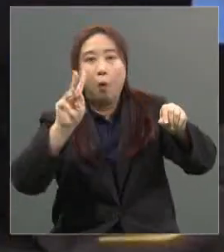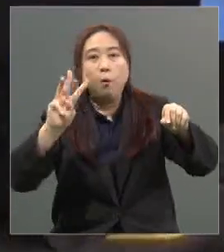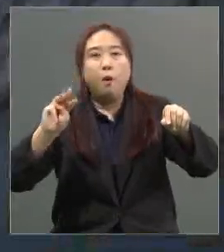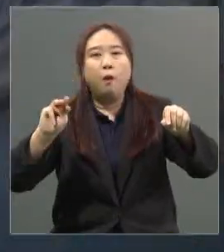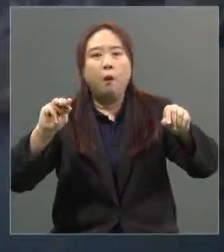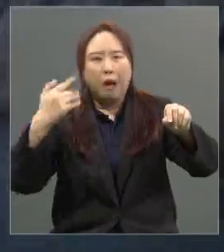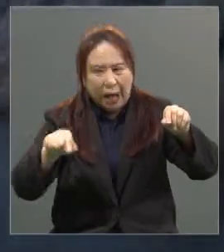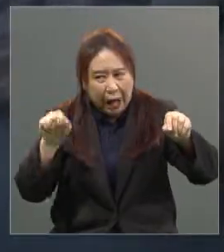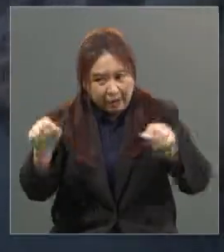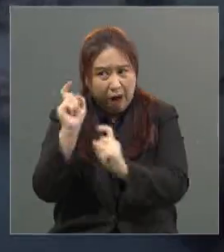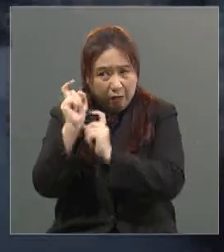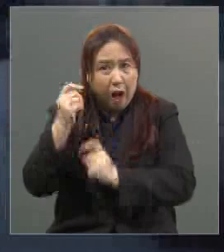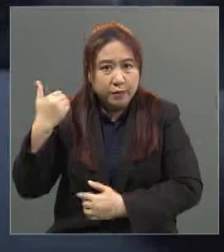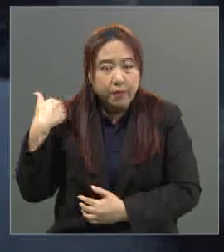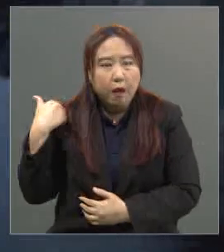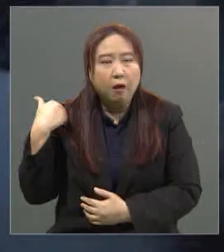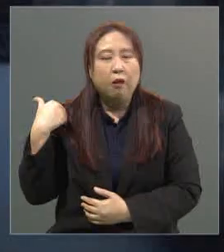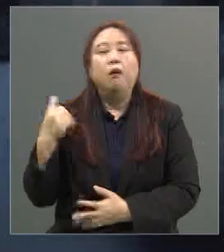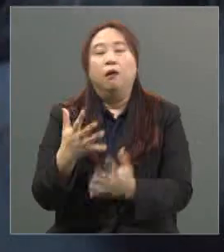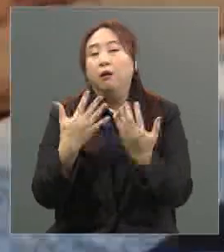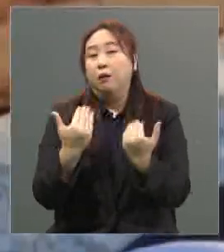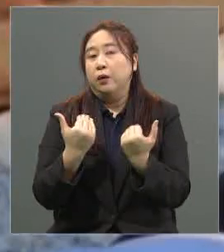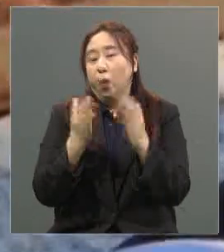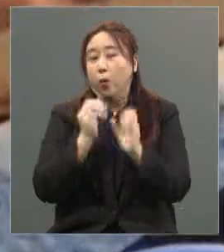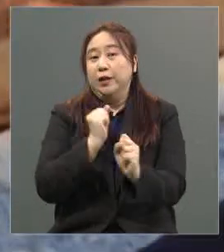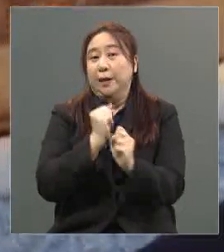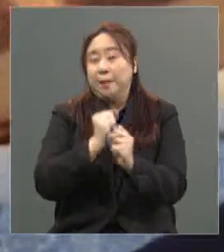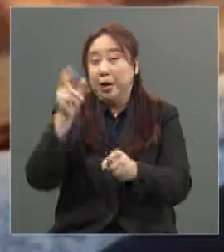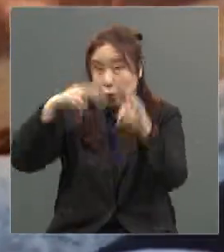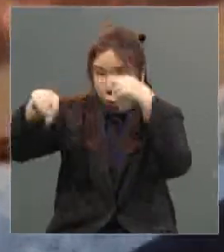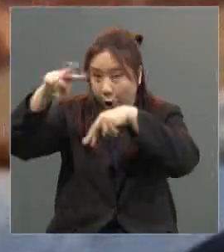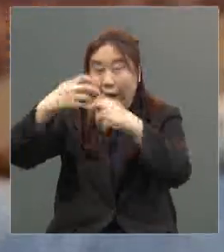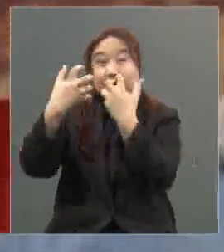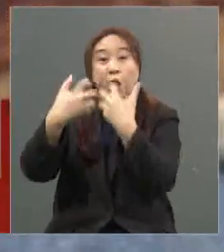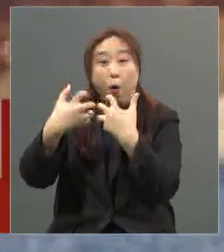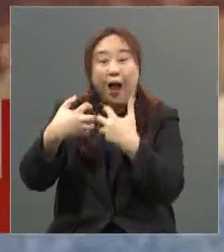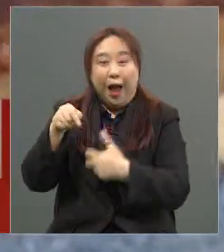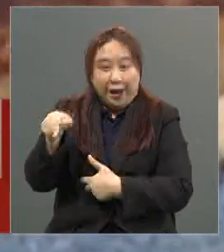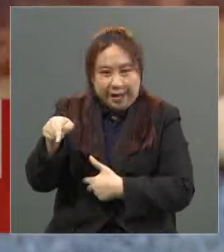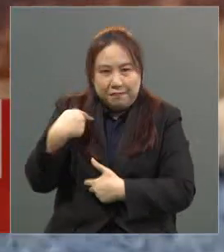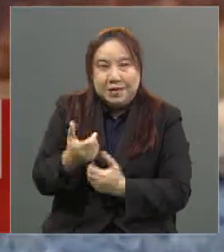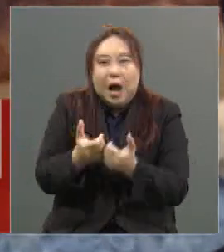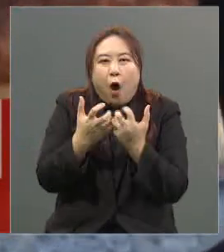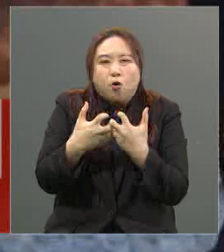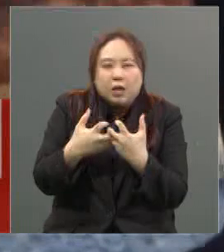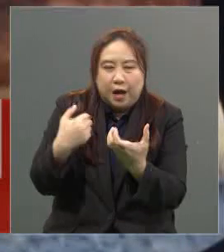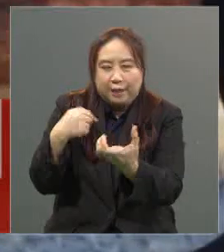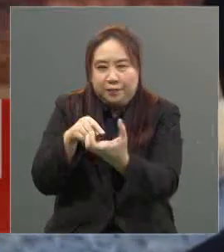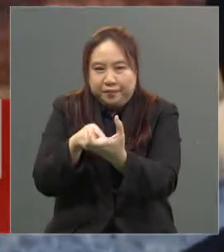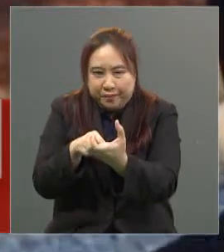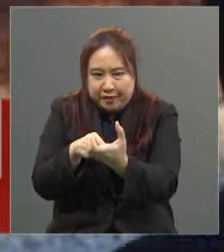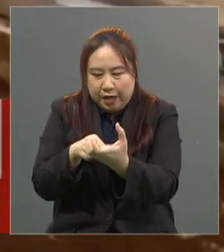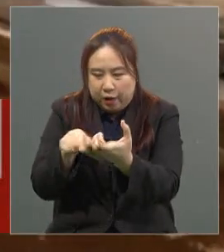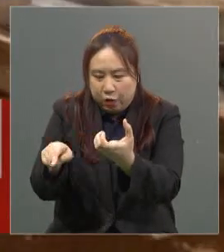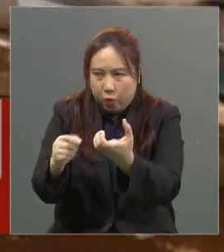มันเป็นสารอันตรายหรือเปล่านะครับเบื้องต้นเจ้าหน้าที่กรมโรงงานอุตสาหกรรมเขาก็เลยเอาเนี่ยเป็นเครื่องตรวจวัดทั้งแก๊สแล้วก็ไอ